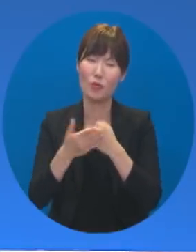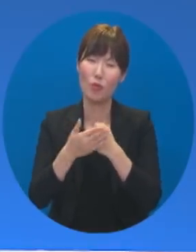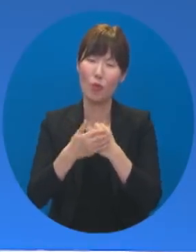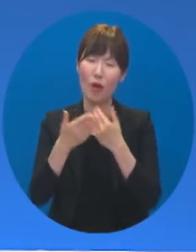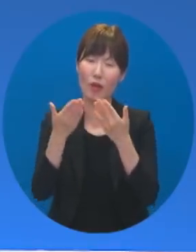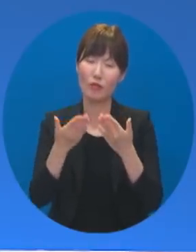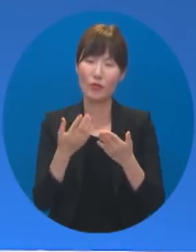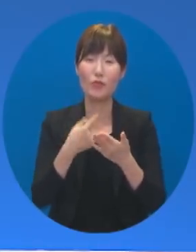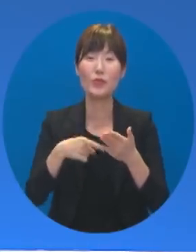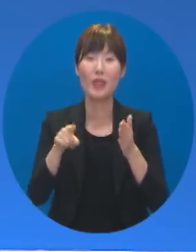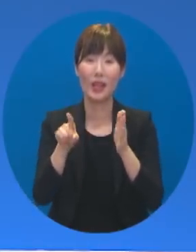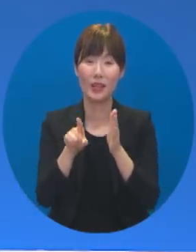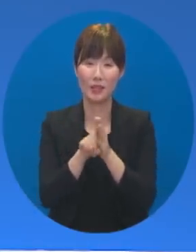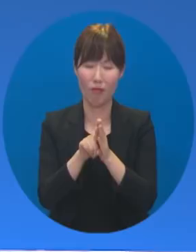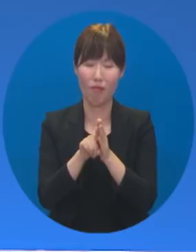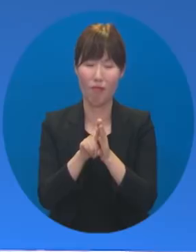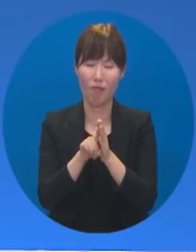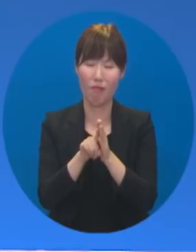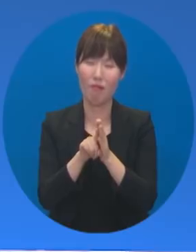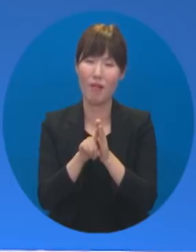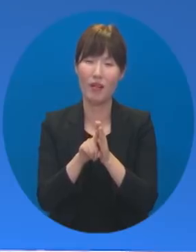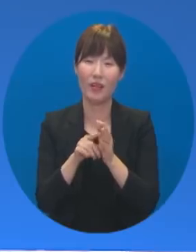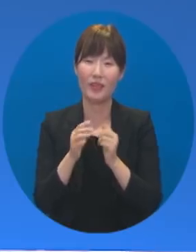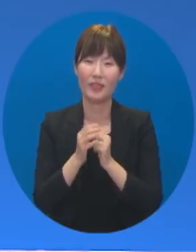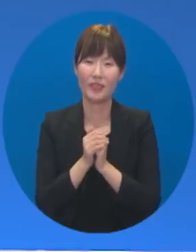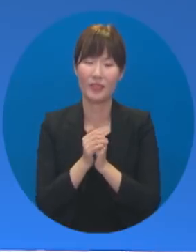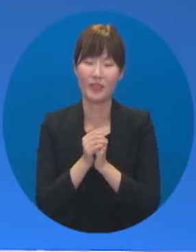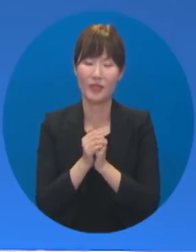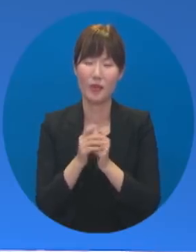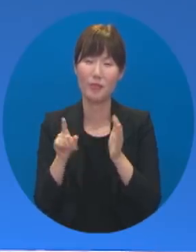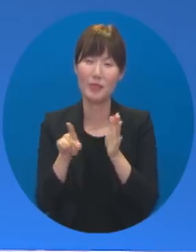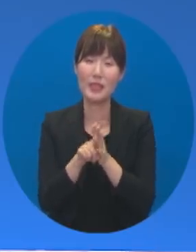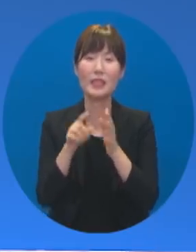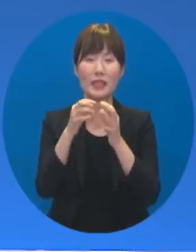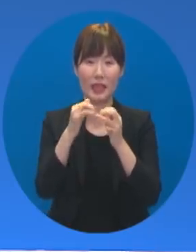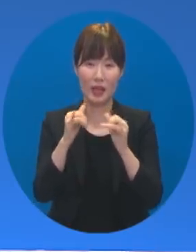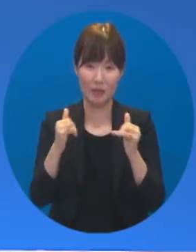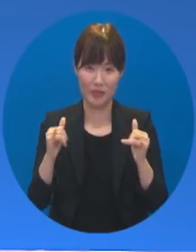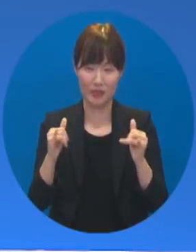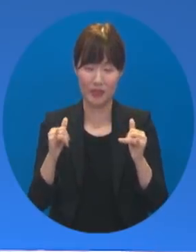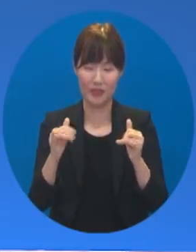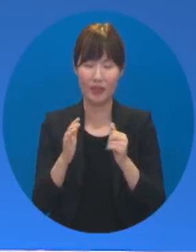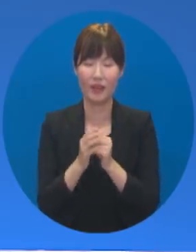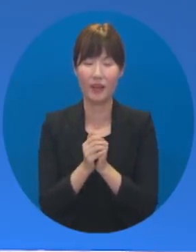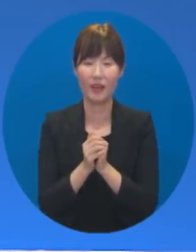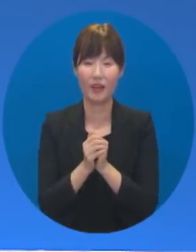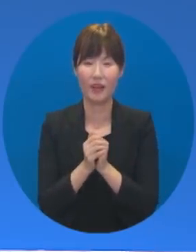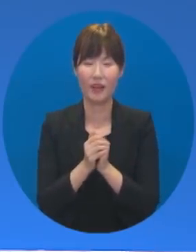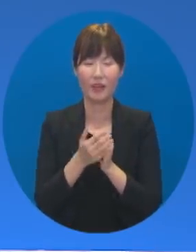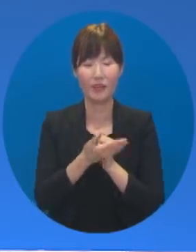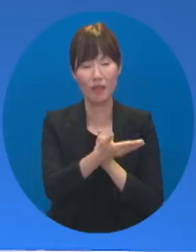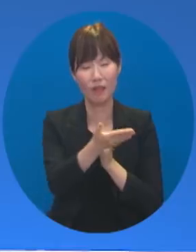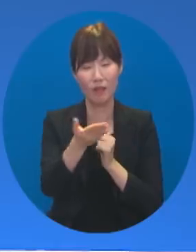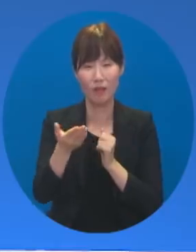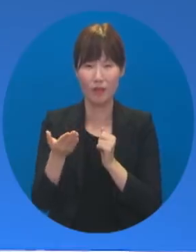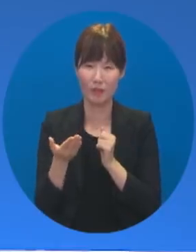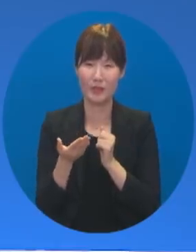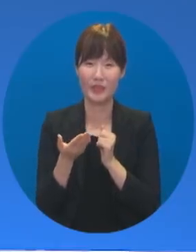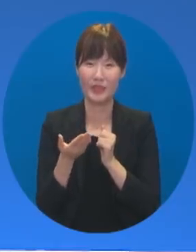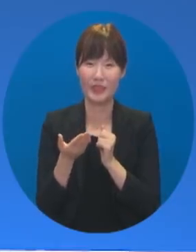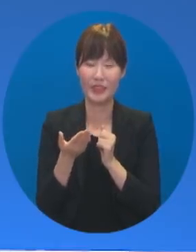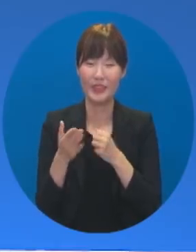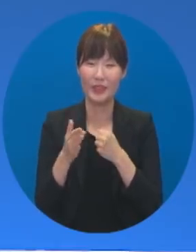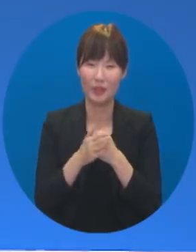쓰셨던 그런 분들, 그런 신앙인들, 또 그런 분들이 저를 살게 해주셨습니다.